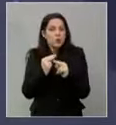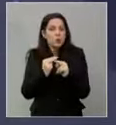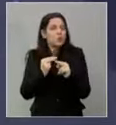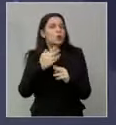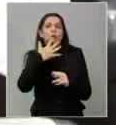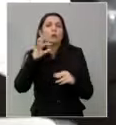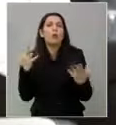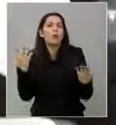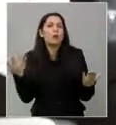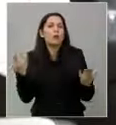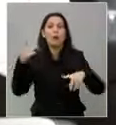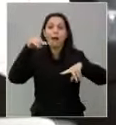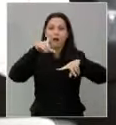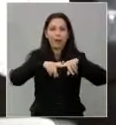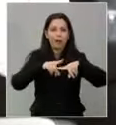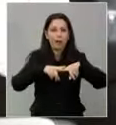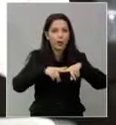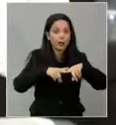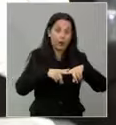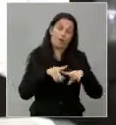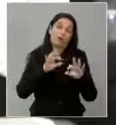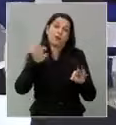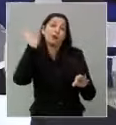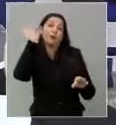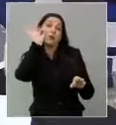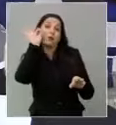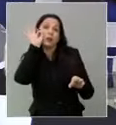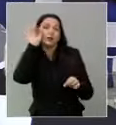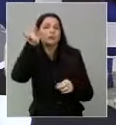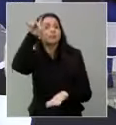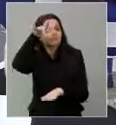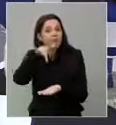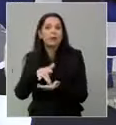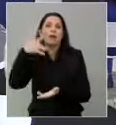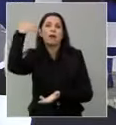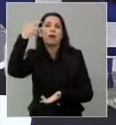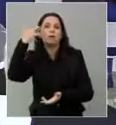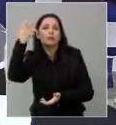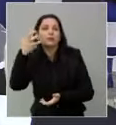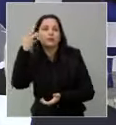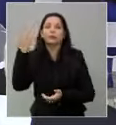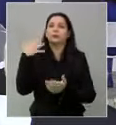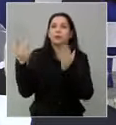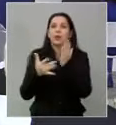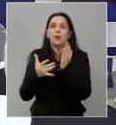ρόλο της Ελλάδας και της Θεσσαλονίκης ως κέντρο επιστήμης και τεχνολογίας σε όλο τον